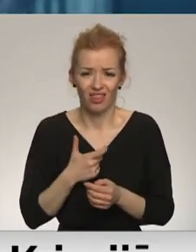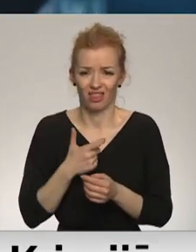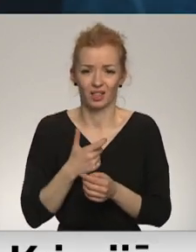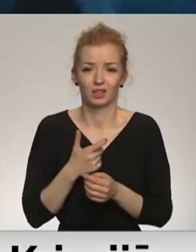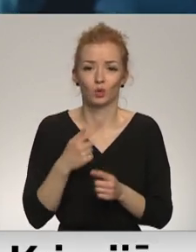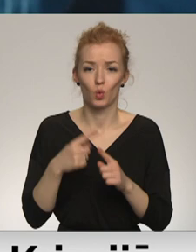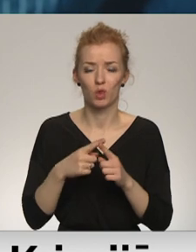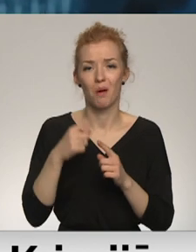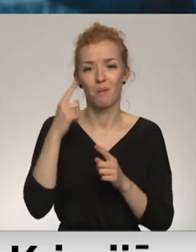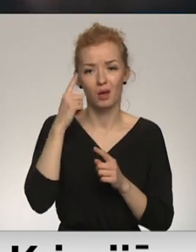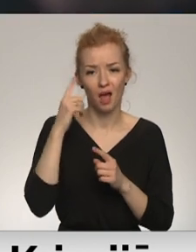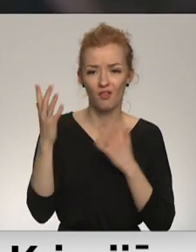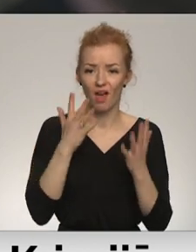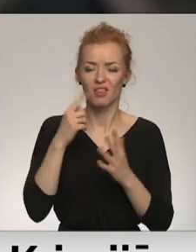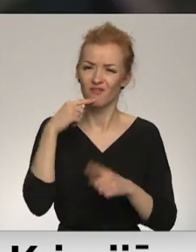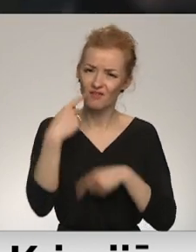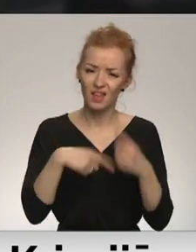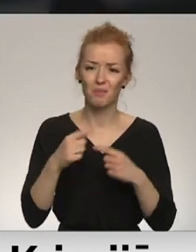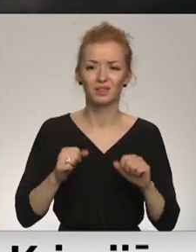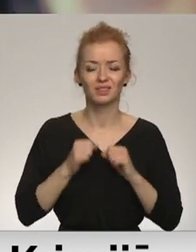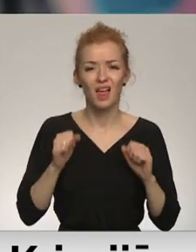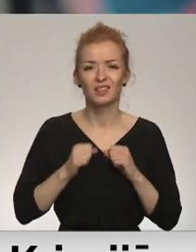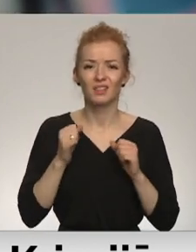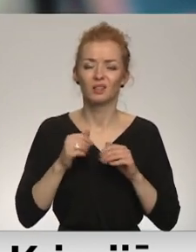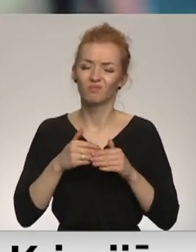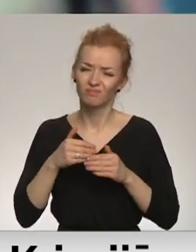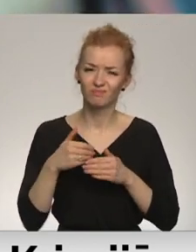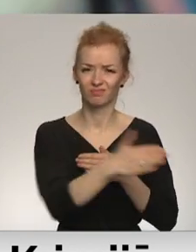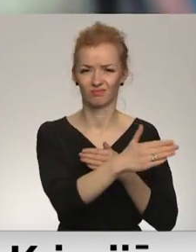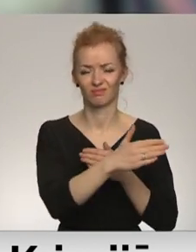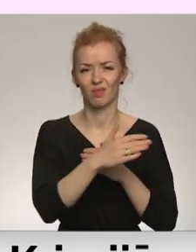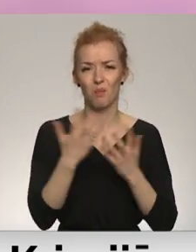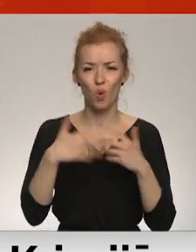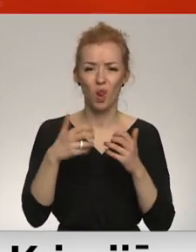prāt vētra vienmēr mēģinājusi ieturēt tiešām šo apolitisko ceļu,